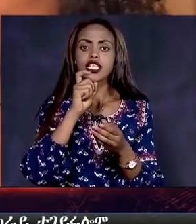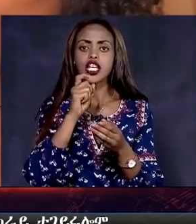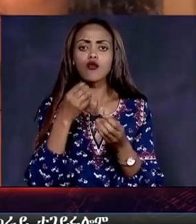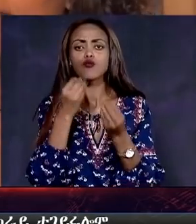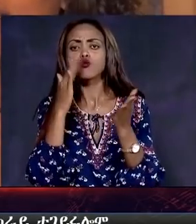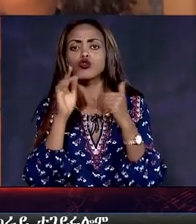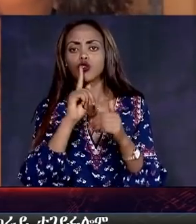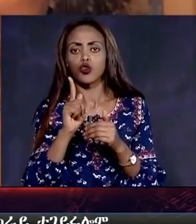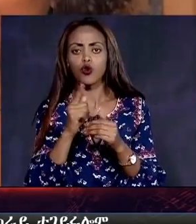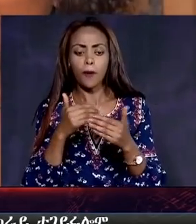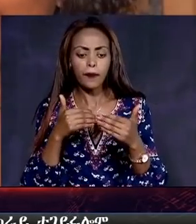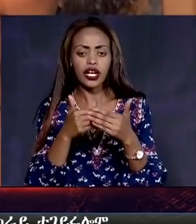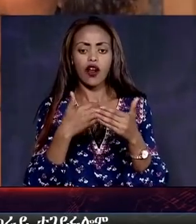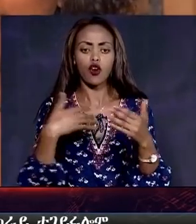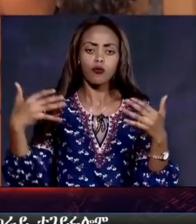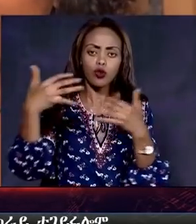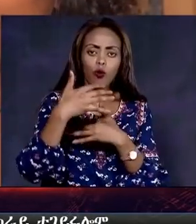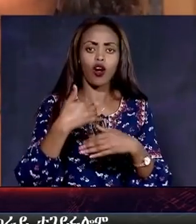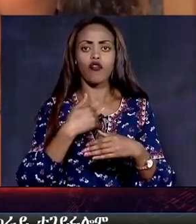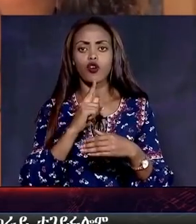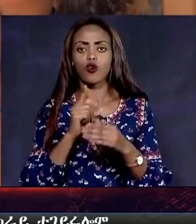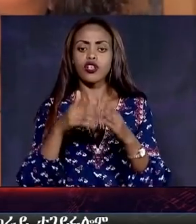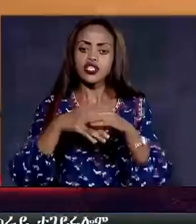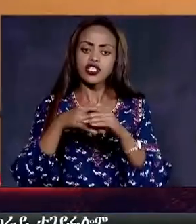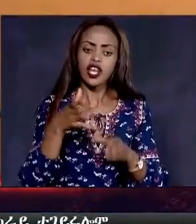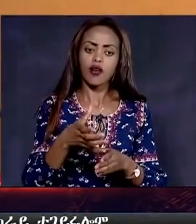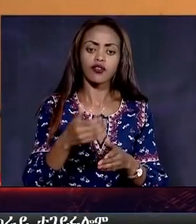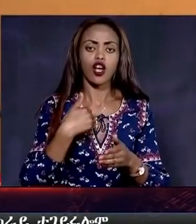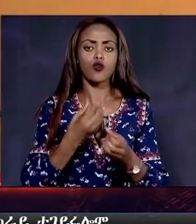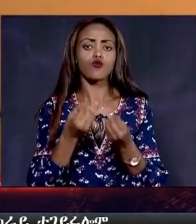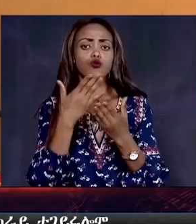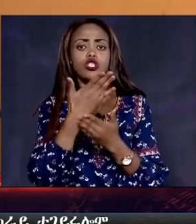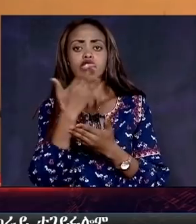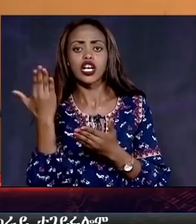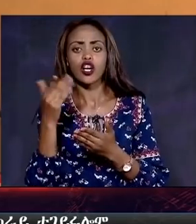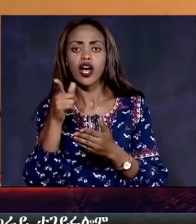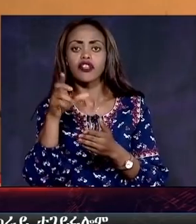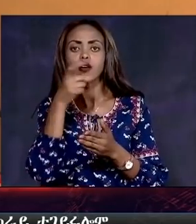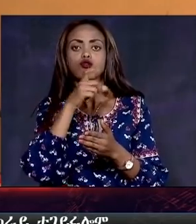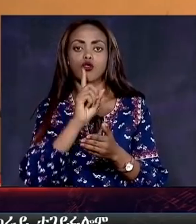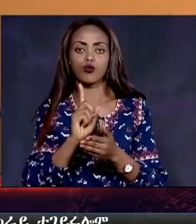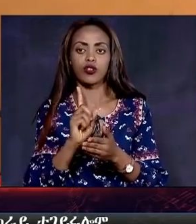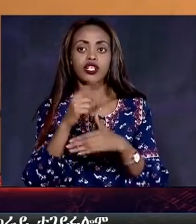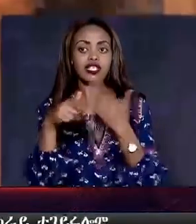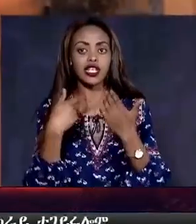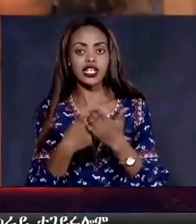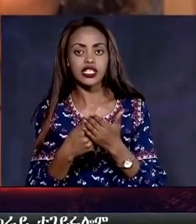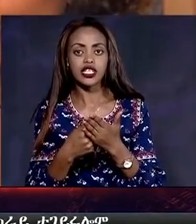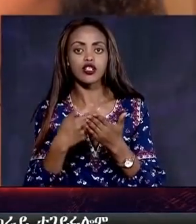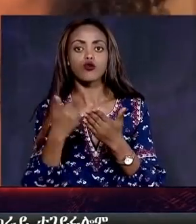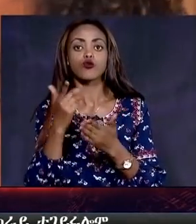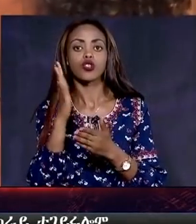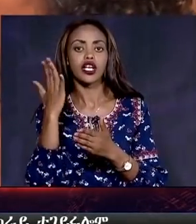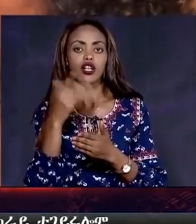ብዙሕ እዩ ምቀረራብ ምትሕቁቃፍ ሰላምታ ብዙሕ ነገሩ ኣብ እንዳመስተ እዩ ስለዚ እሱ ነገር